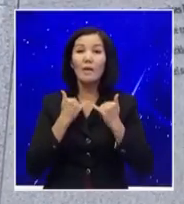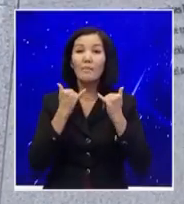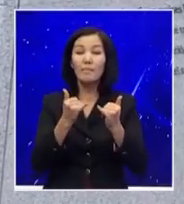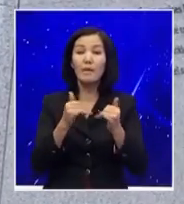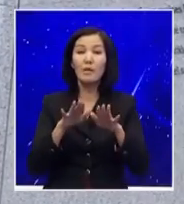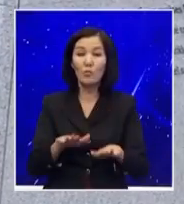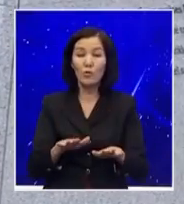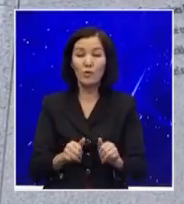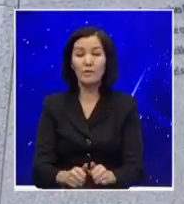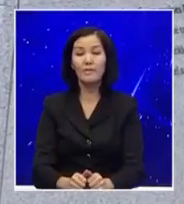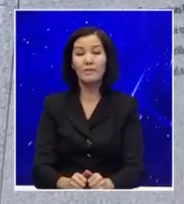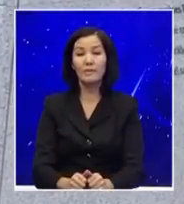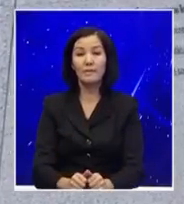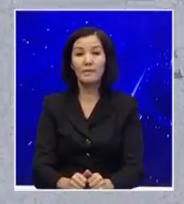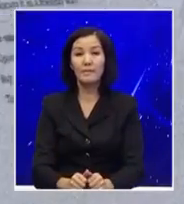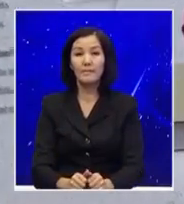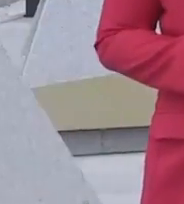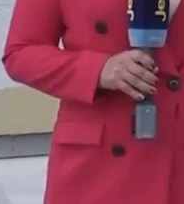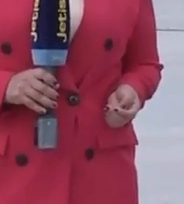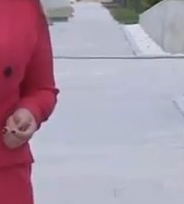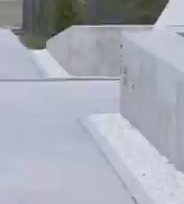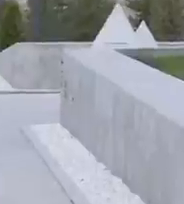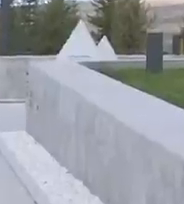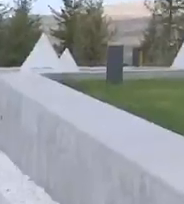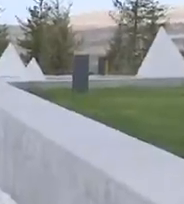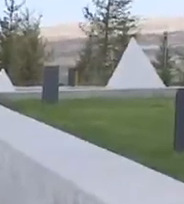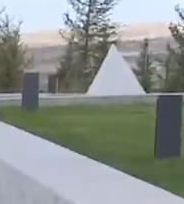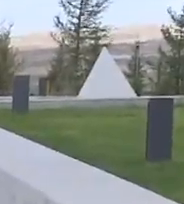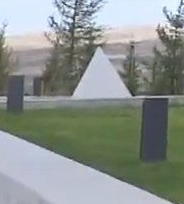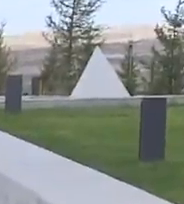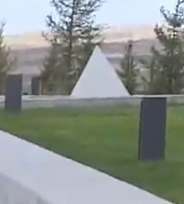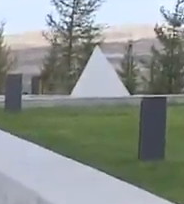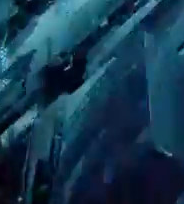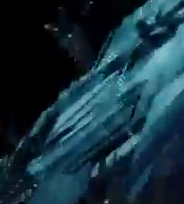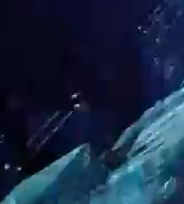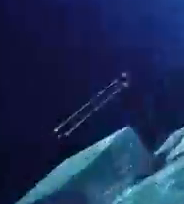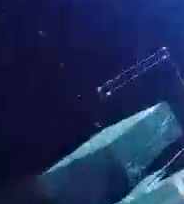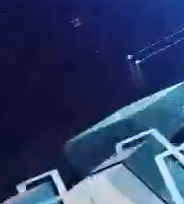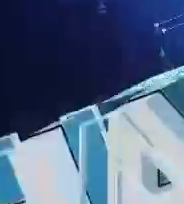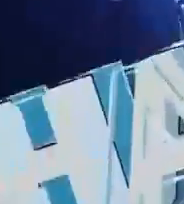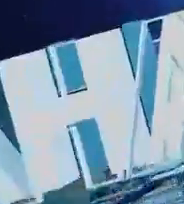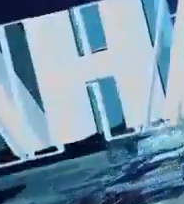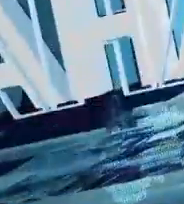мекені. Кәмшат Мұхамеджан, Абзал Нүсіп, Жетісу арнасы, Семей қаласынан.